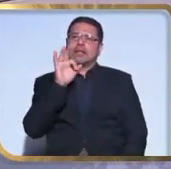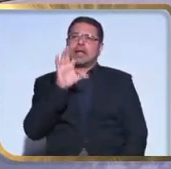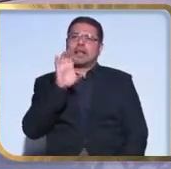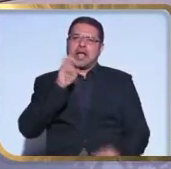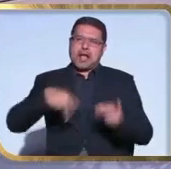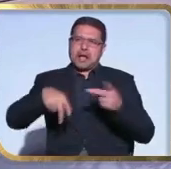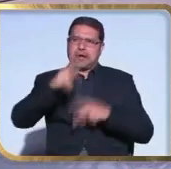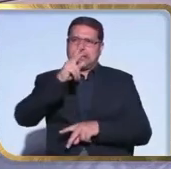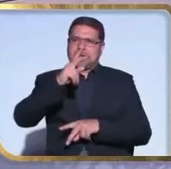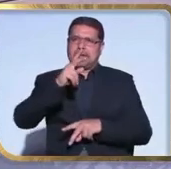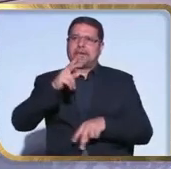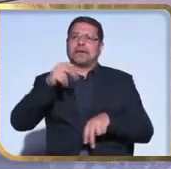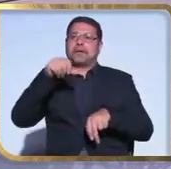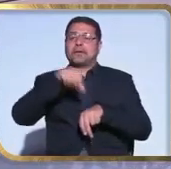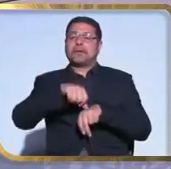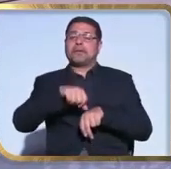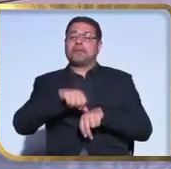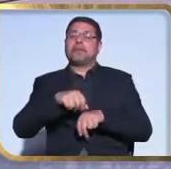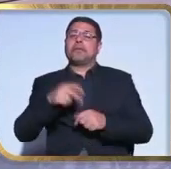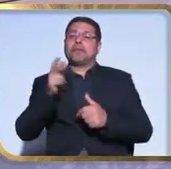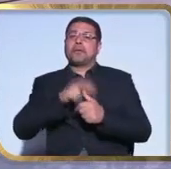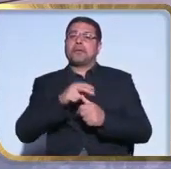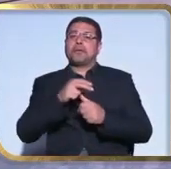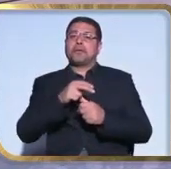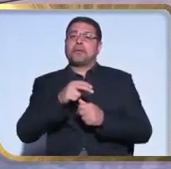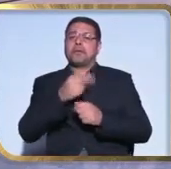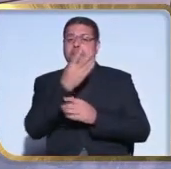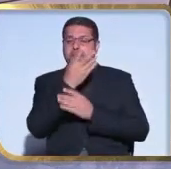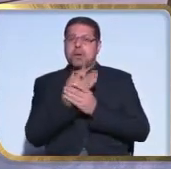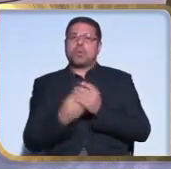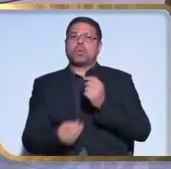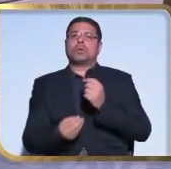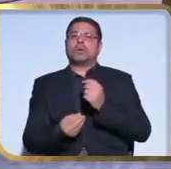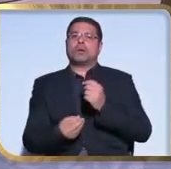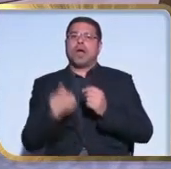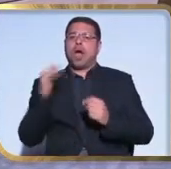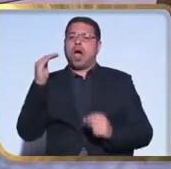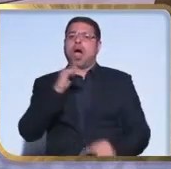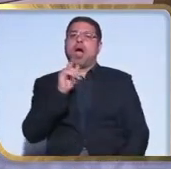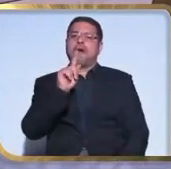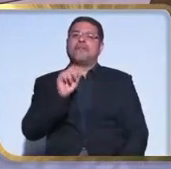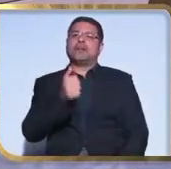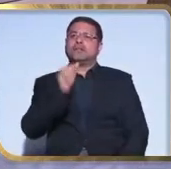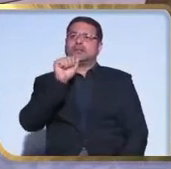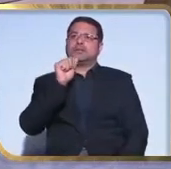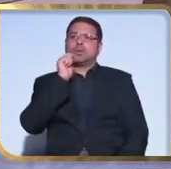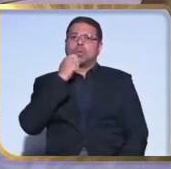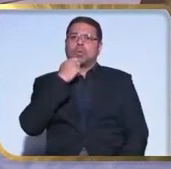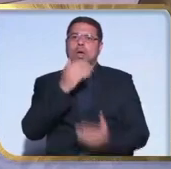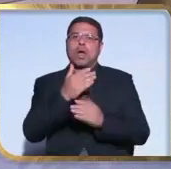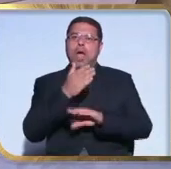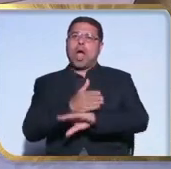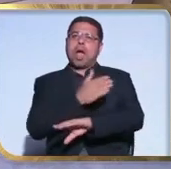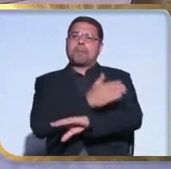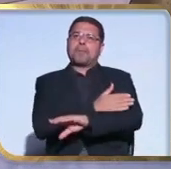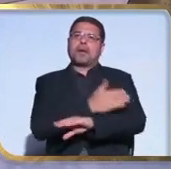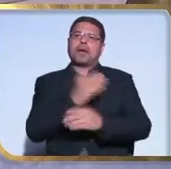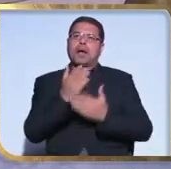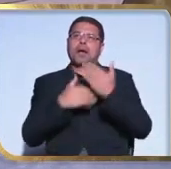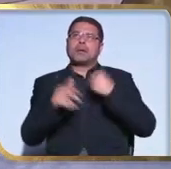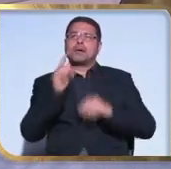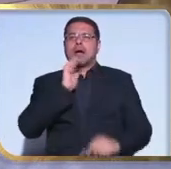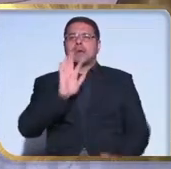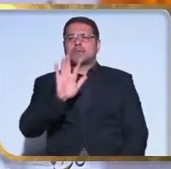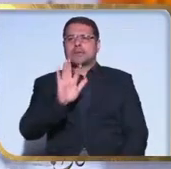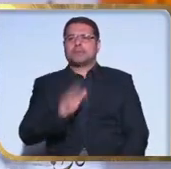الهجره وكان برض مولد ستنا حفصه رضي الله عنها كان قبل البعثه بحوالي خمس